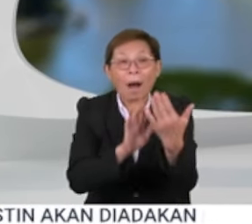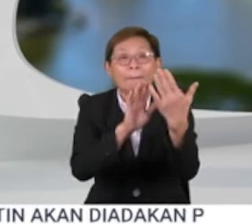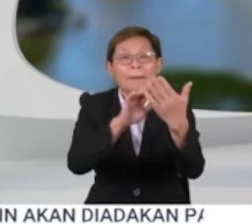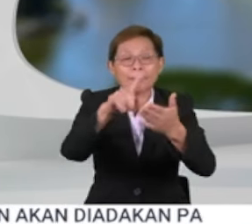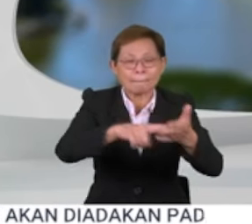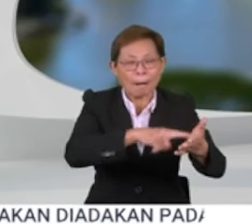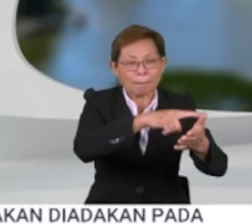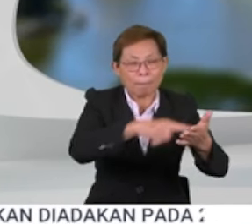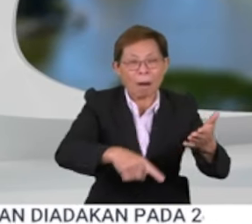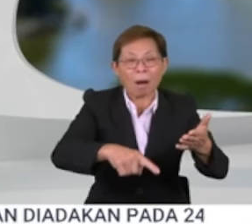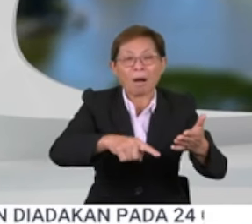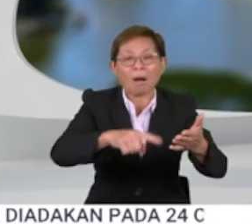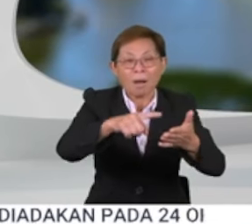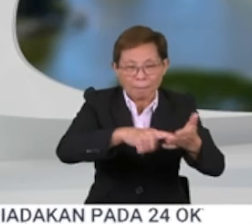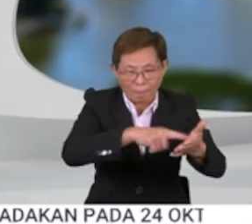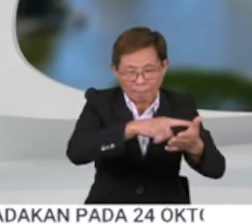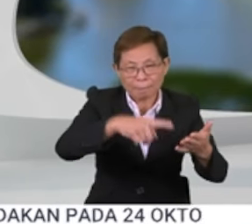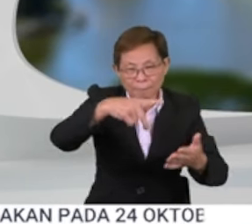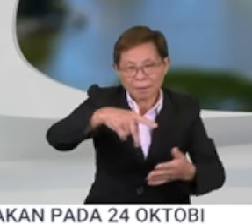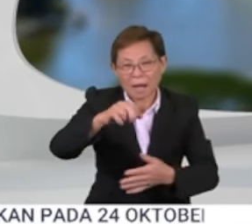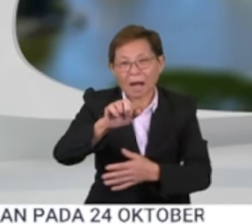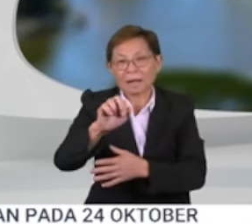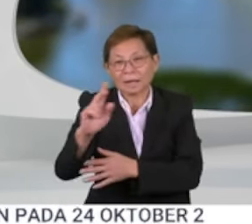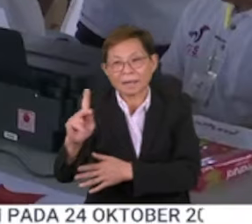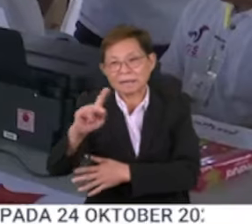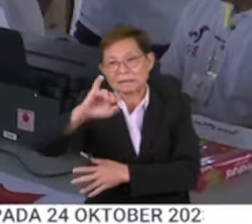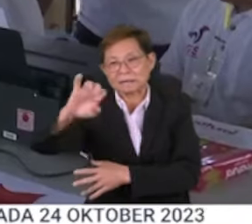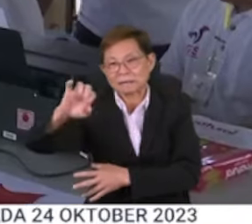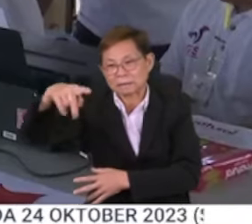pilihan raya kecil Dun Jepak.